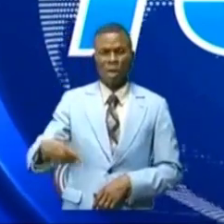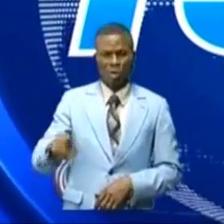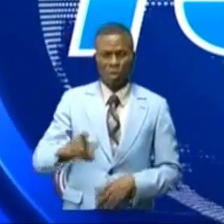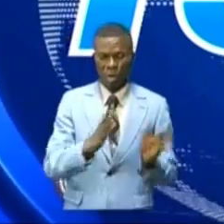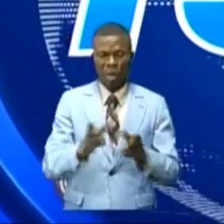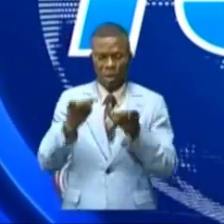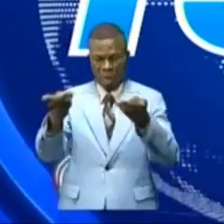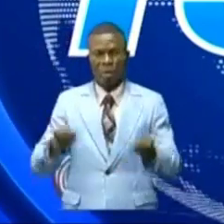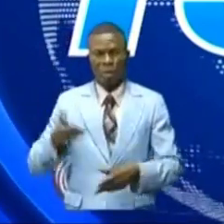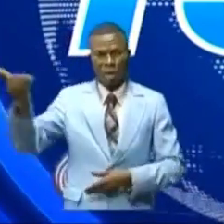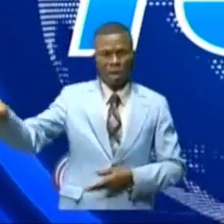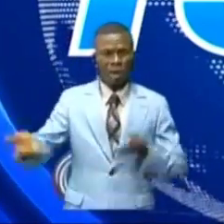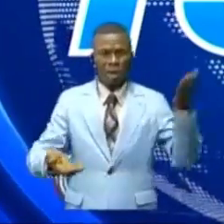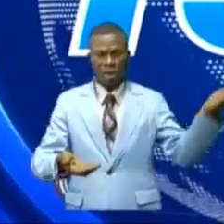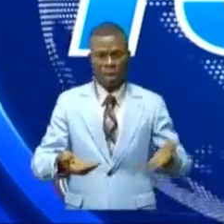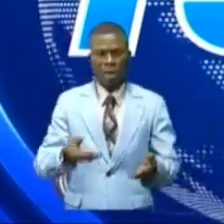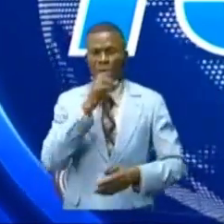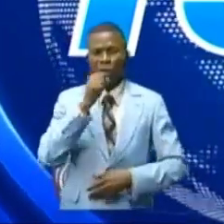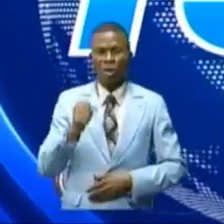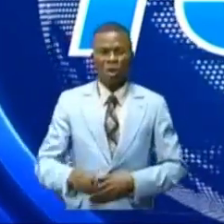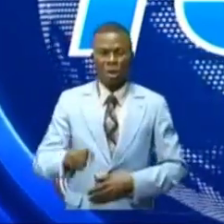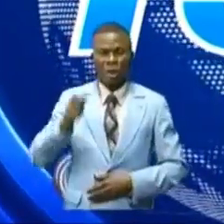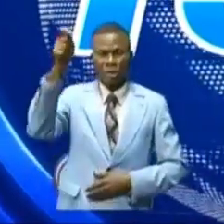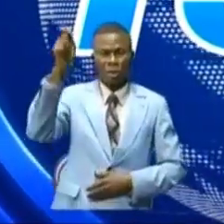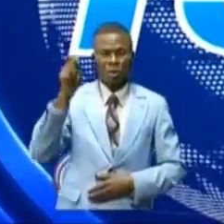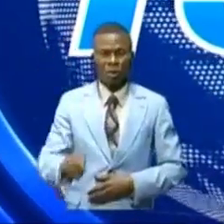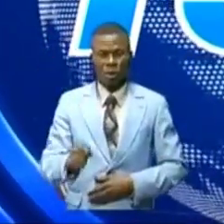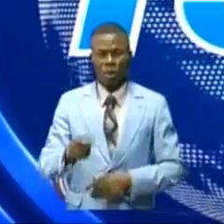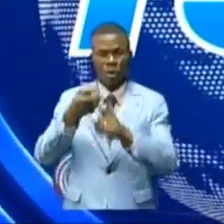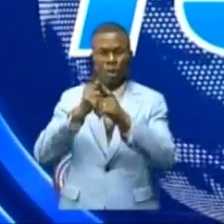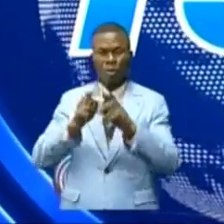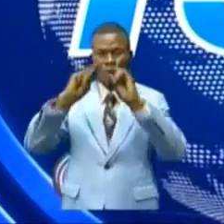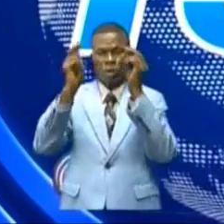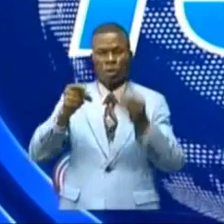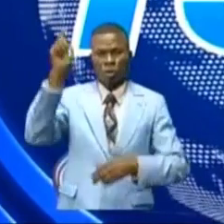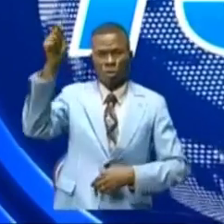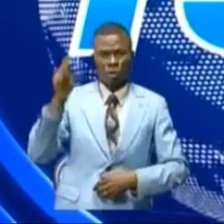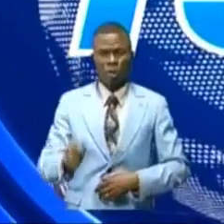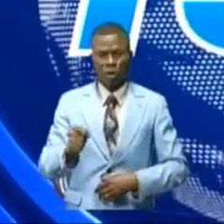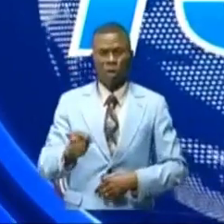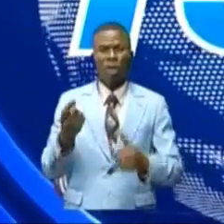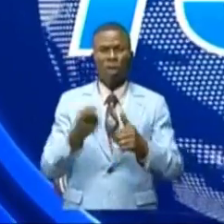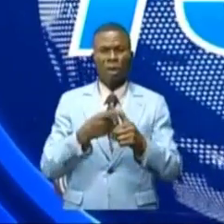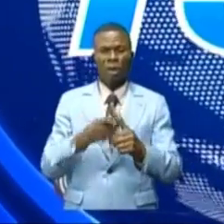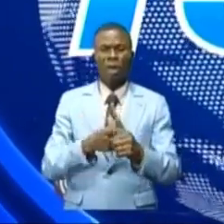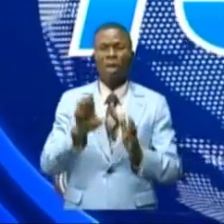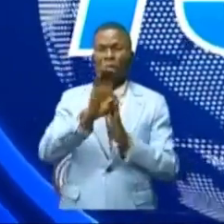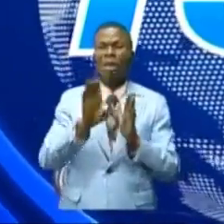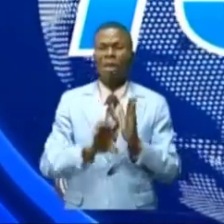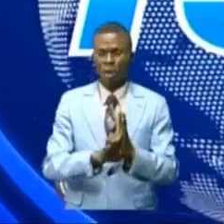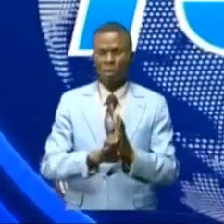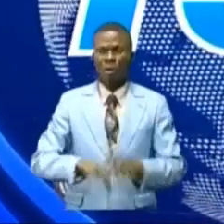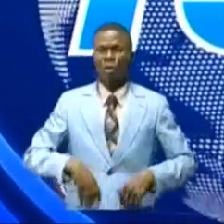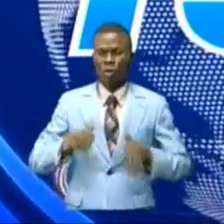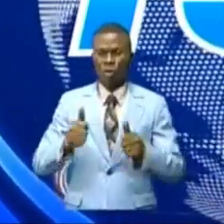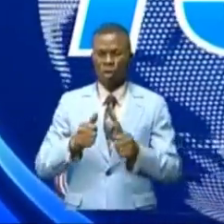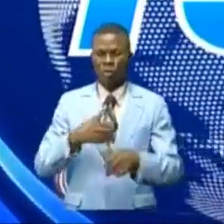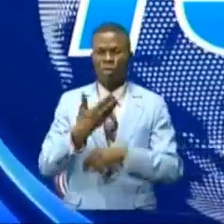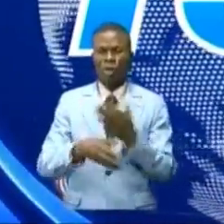pour accueillir des ex-combattants issus des groupes armés avec bien évidemment des conditions de vie qui seront